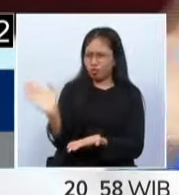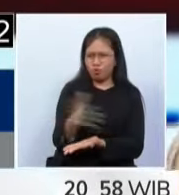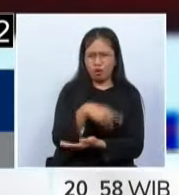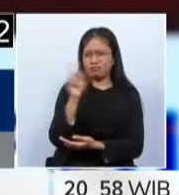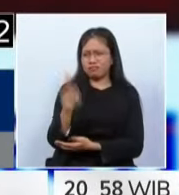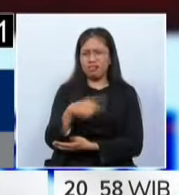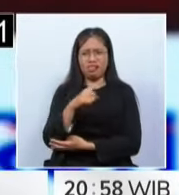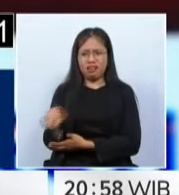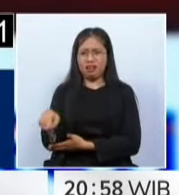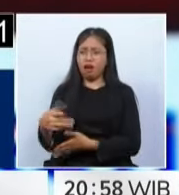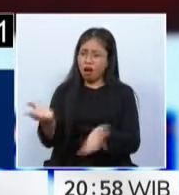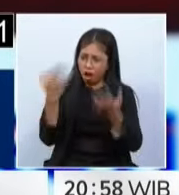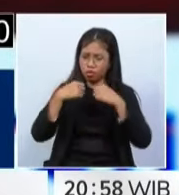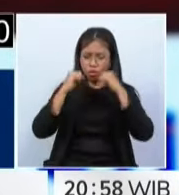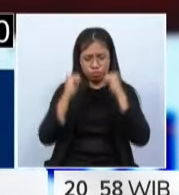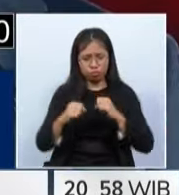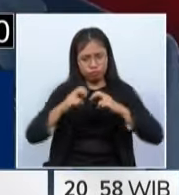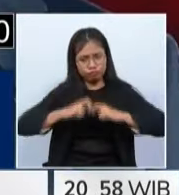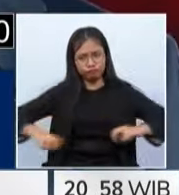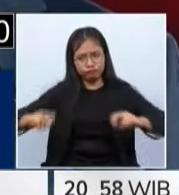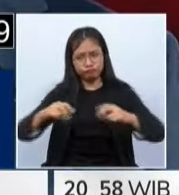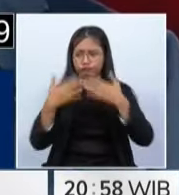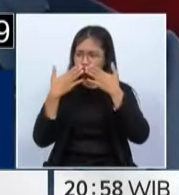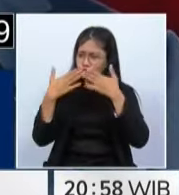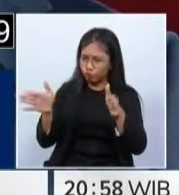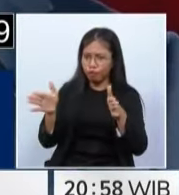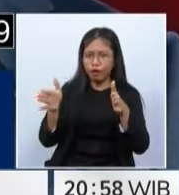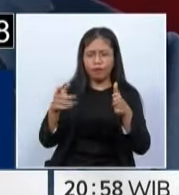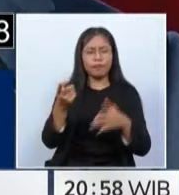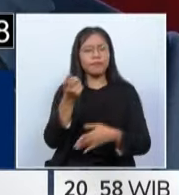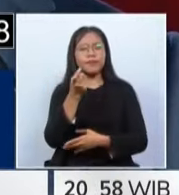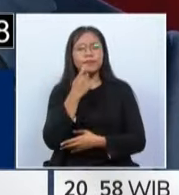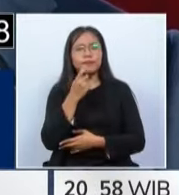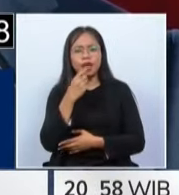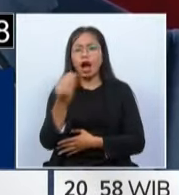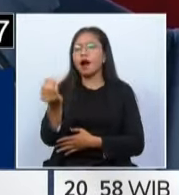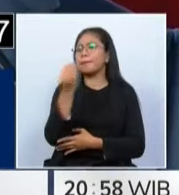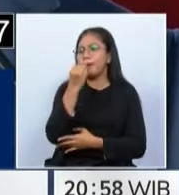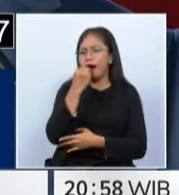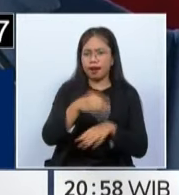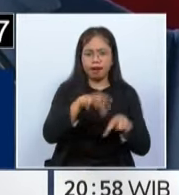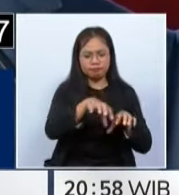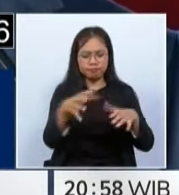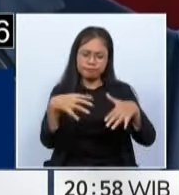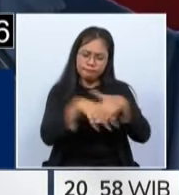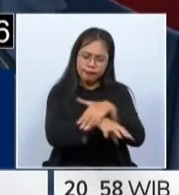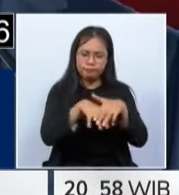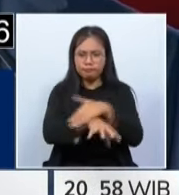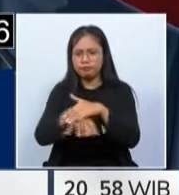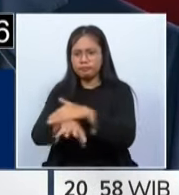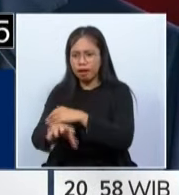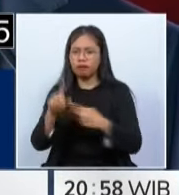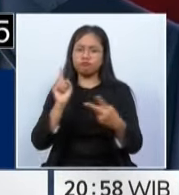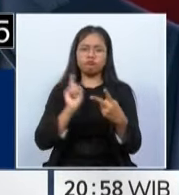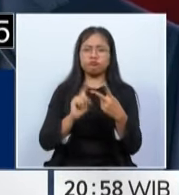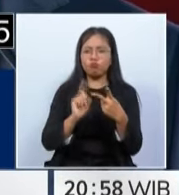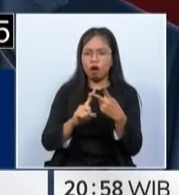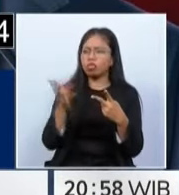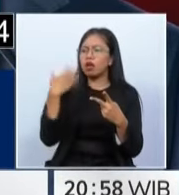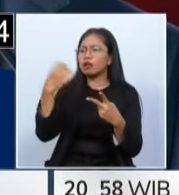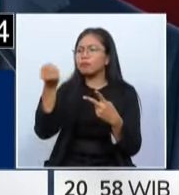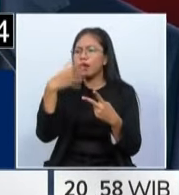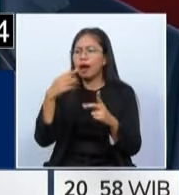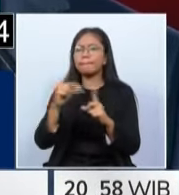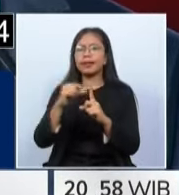kita buka-bukaan ya mau bicara food Estate mau bicara apa eh apa PT teknologi